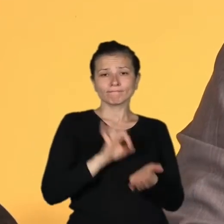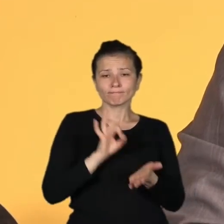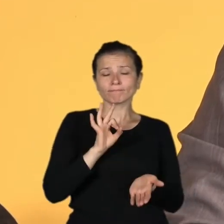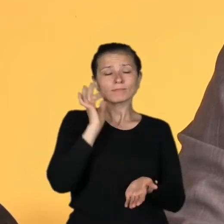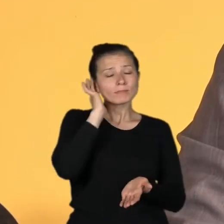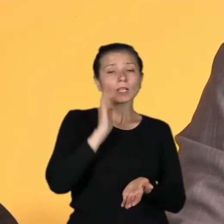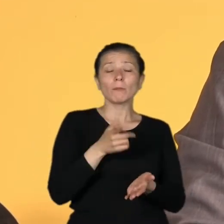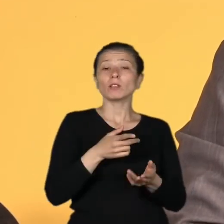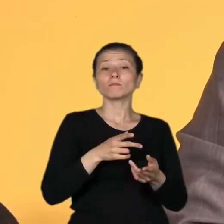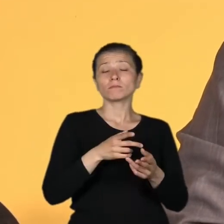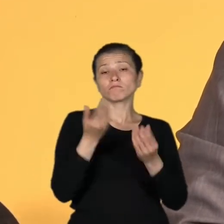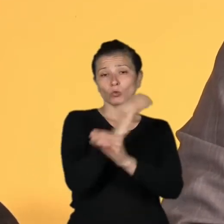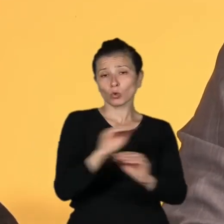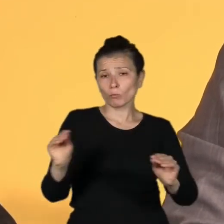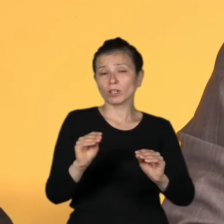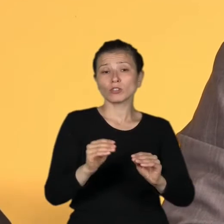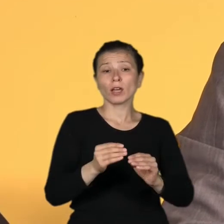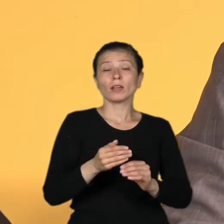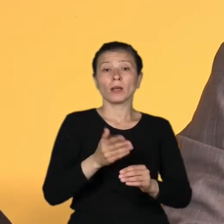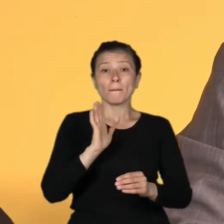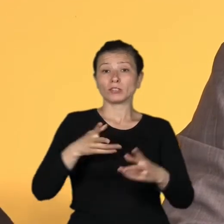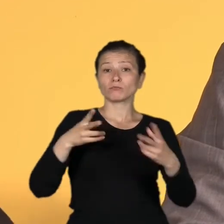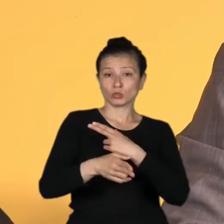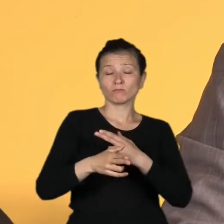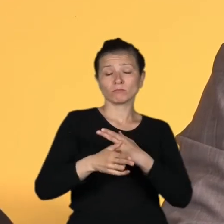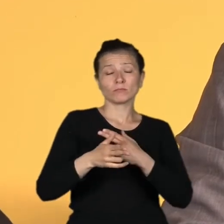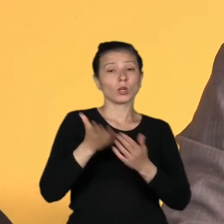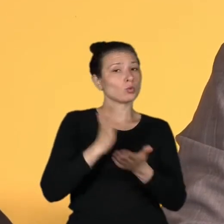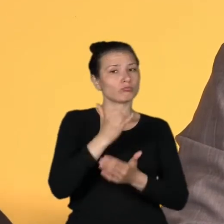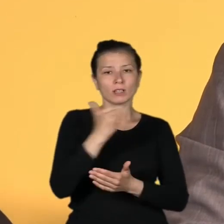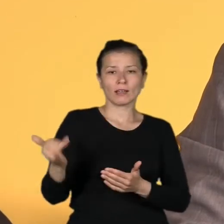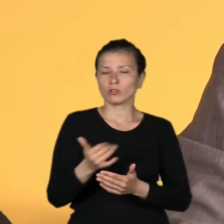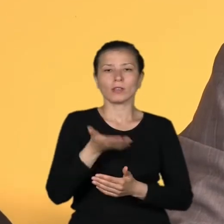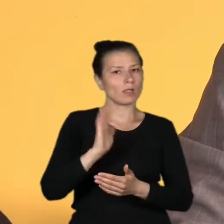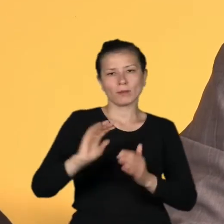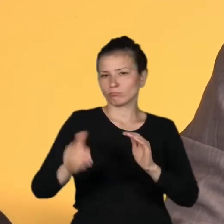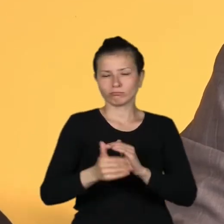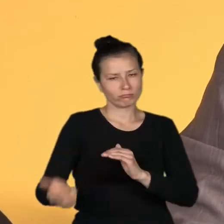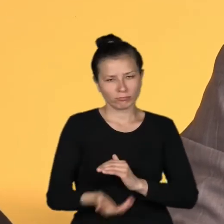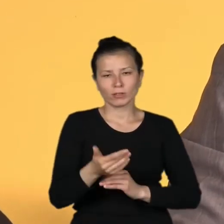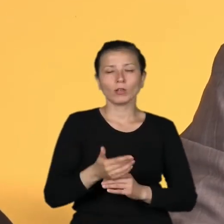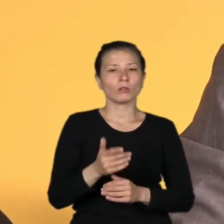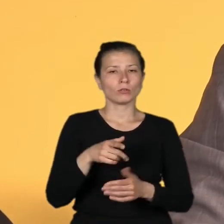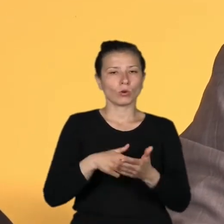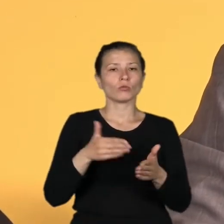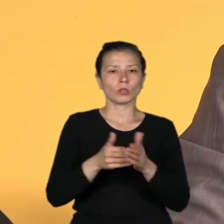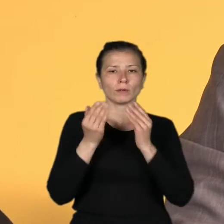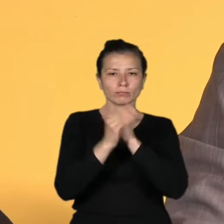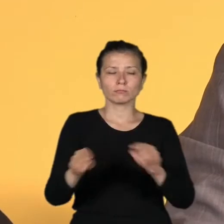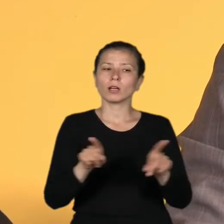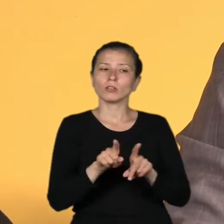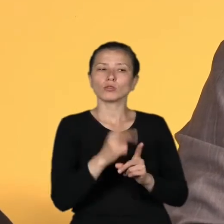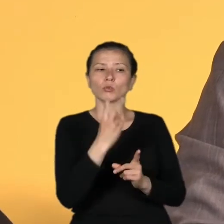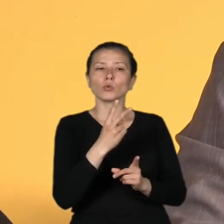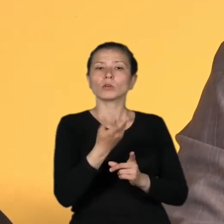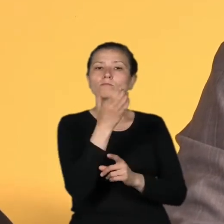jest podstawowym, ale drugi komunikat to komunikat skierowany do samorządowców między innymi, ale też do świata